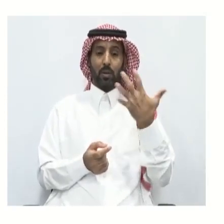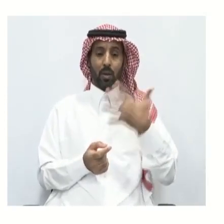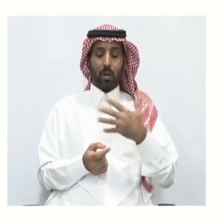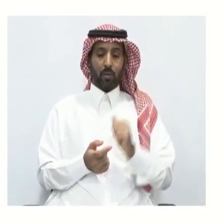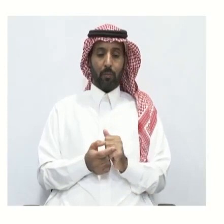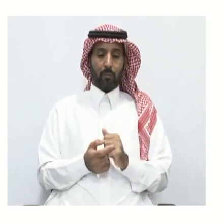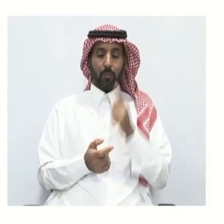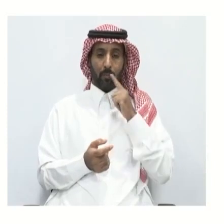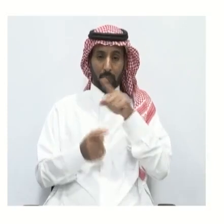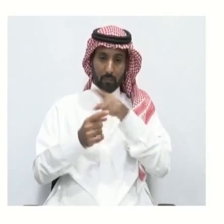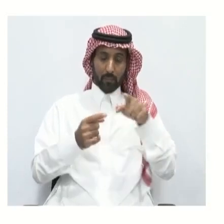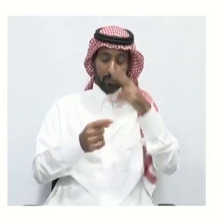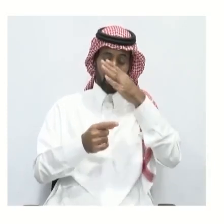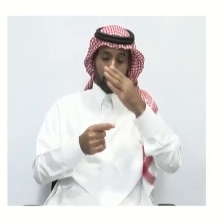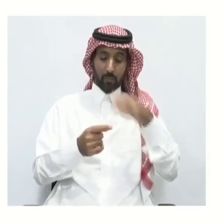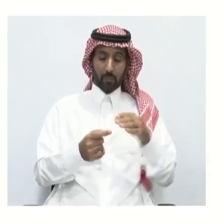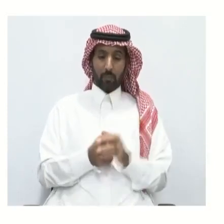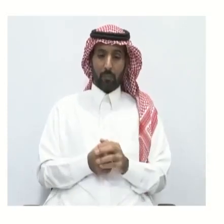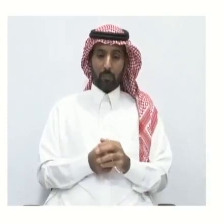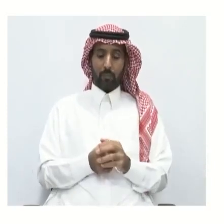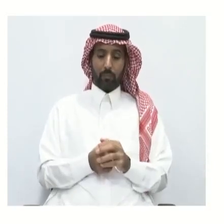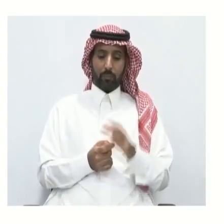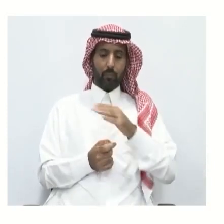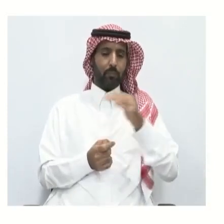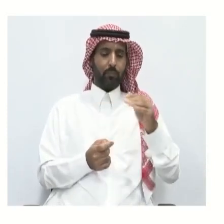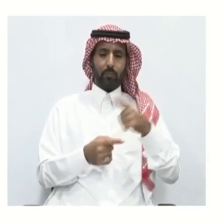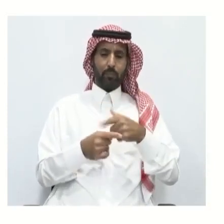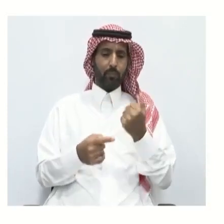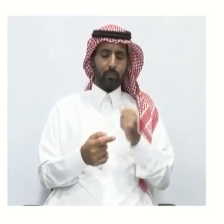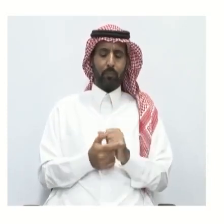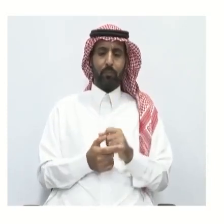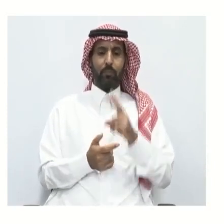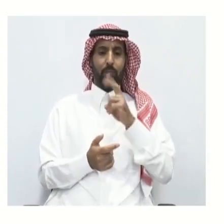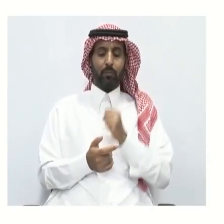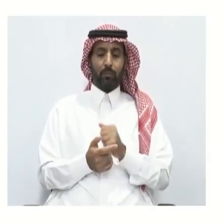الموليه للكبريت وسيكون الناتج